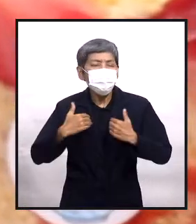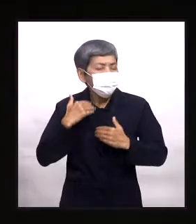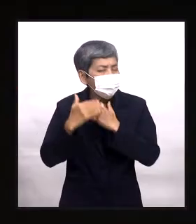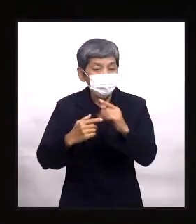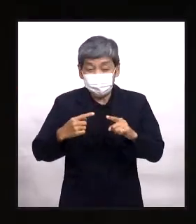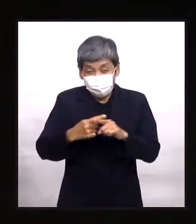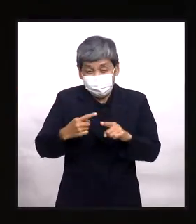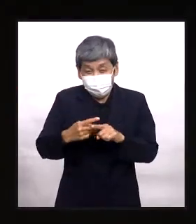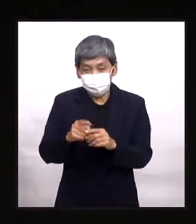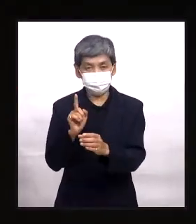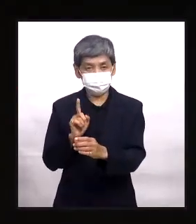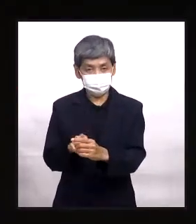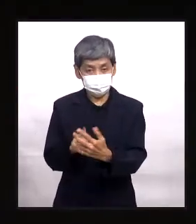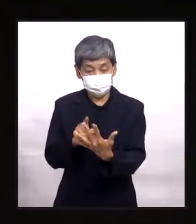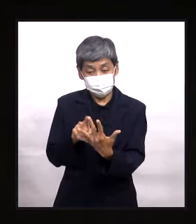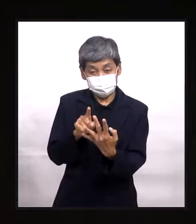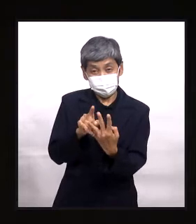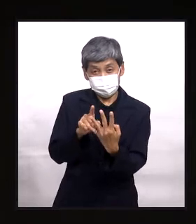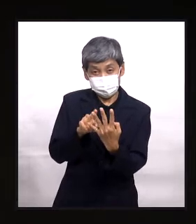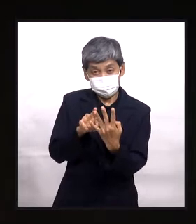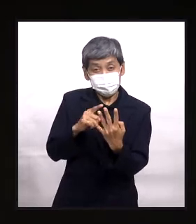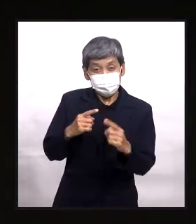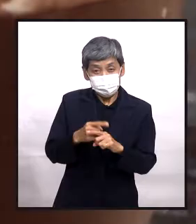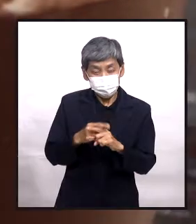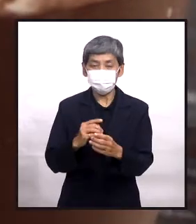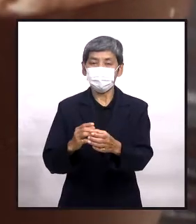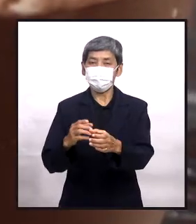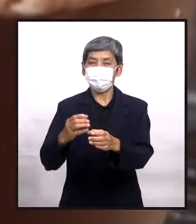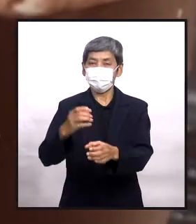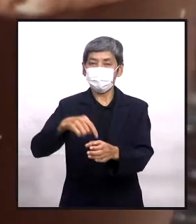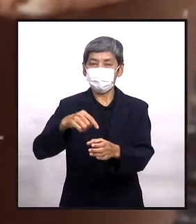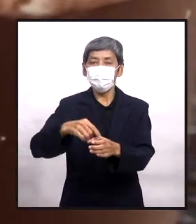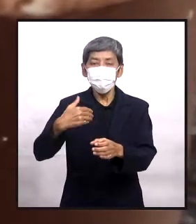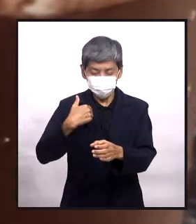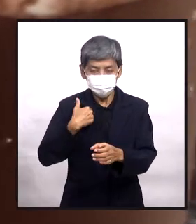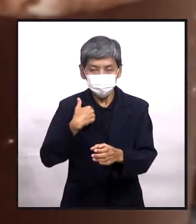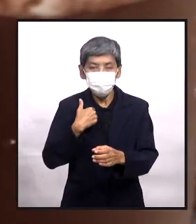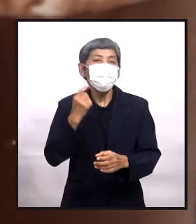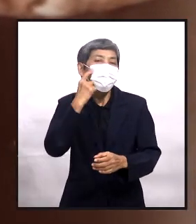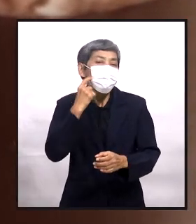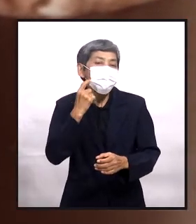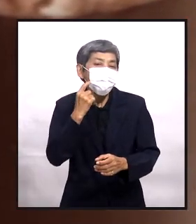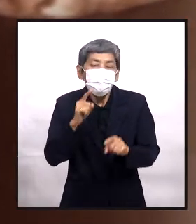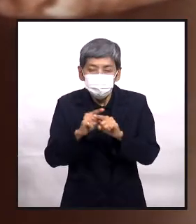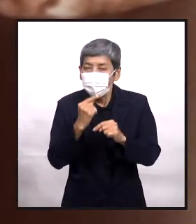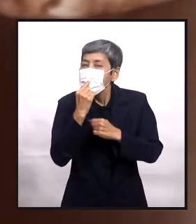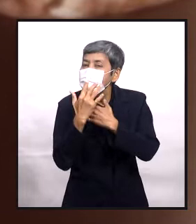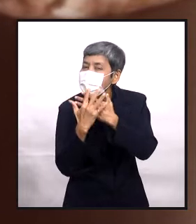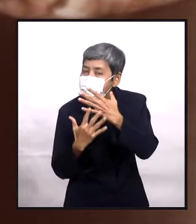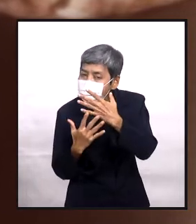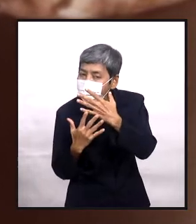ของเราการเจ็บก็จะเป็นอันนี้พวกเด็กๆชอบมากเลยจะเป็นวิปครีมกับไซรัปสตรอเบอรี่เป็นเลือดนะเป็นบา